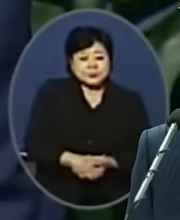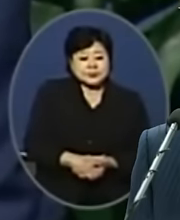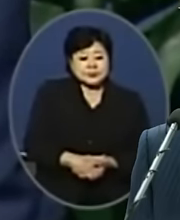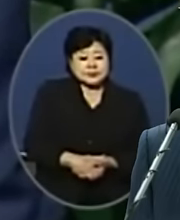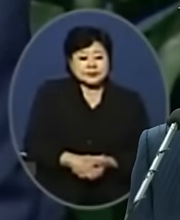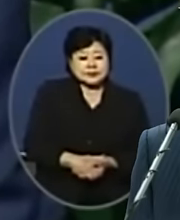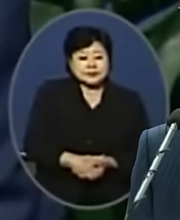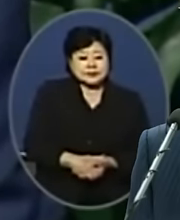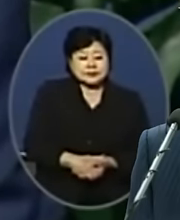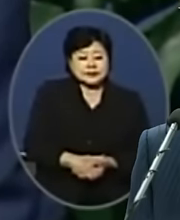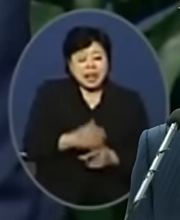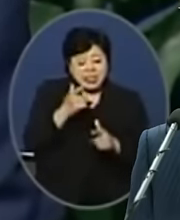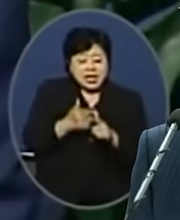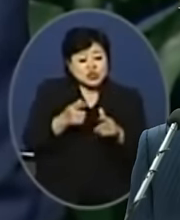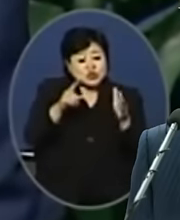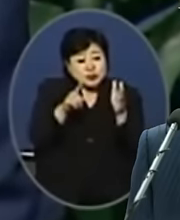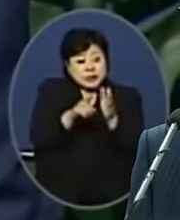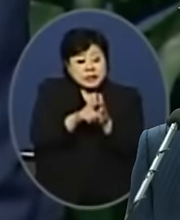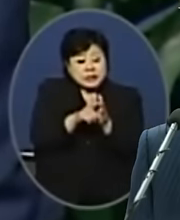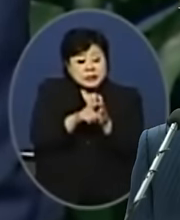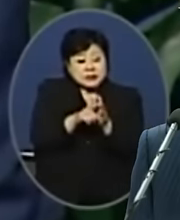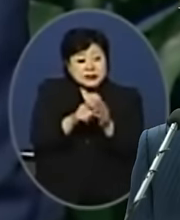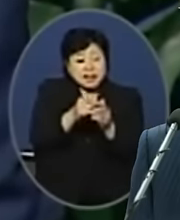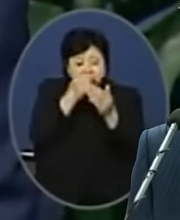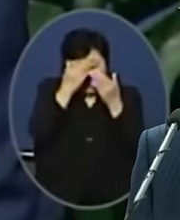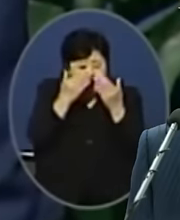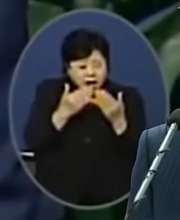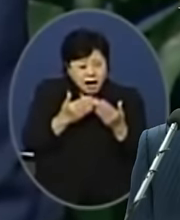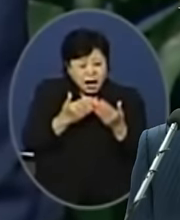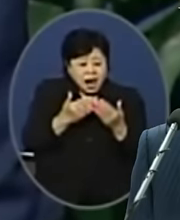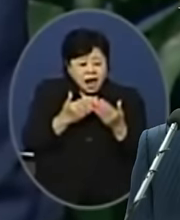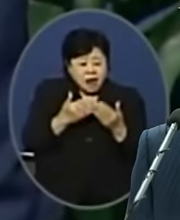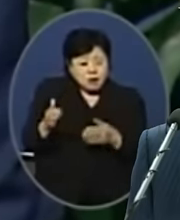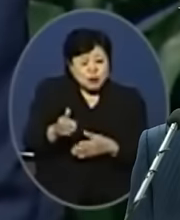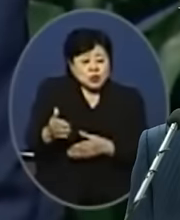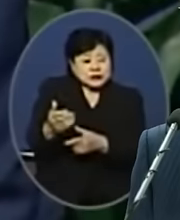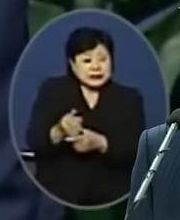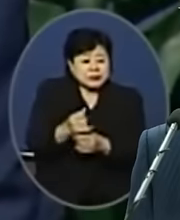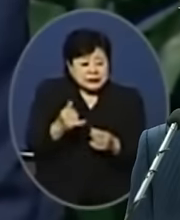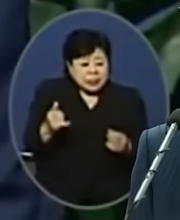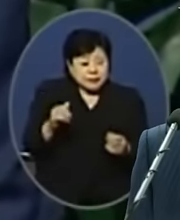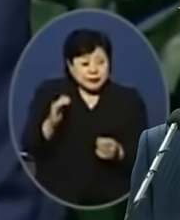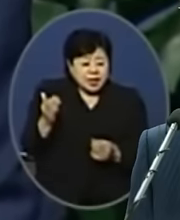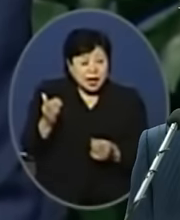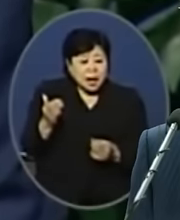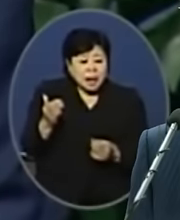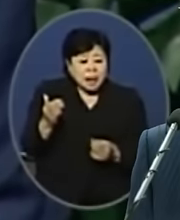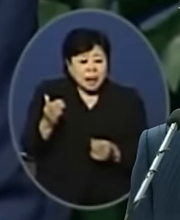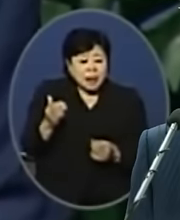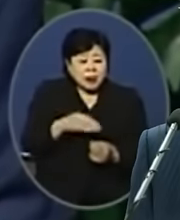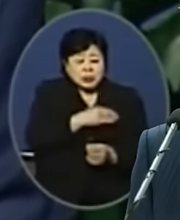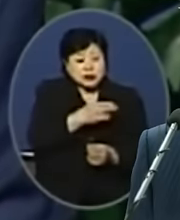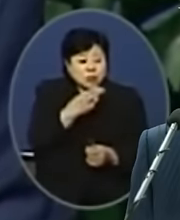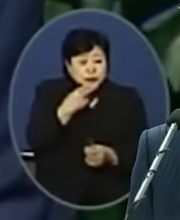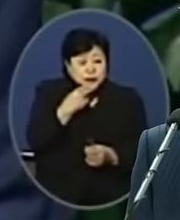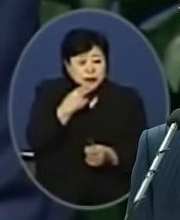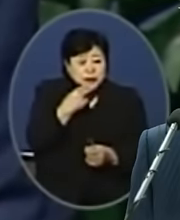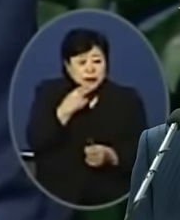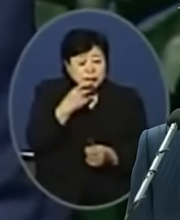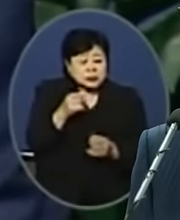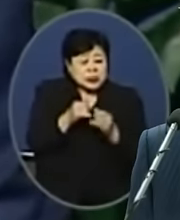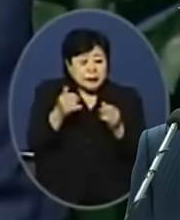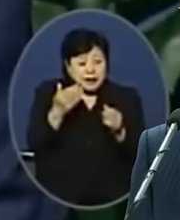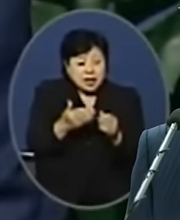전부 예수 믿는 간부라는 것은 어부들이나 되고 아무 실력이 없었습니다.